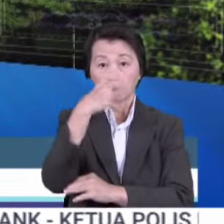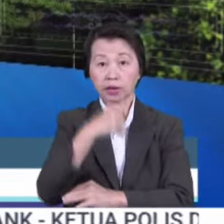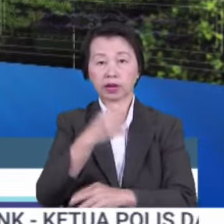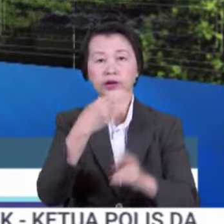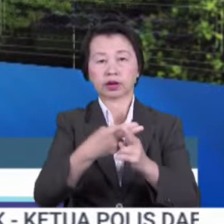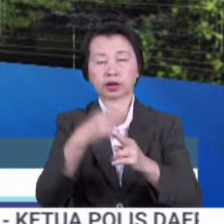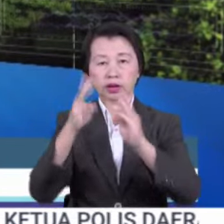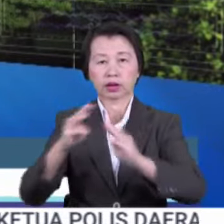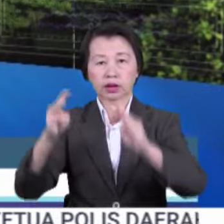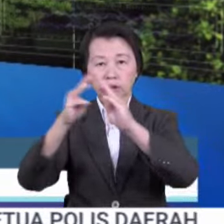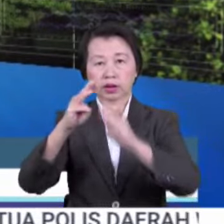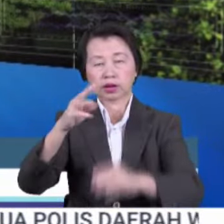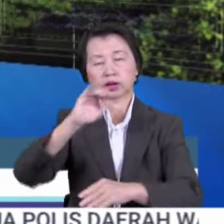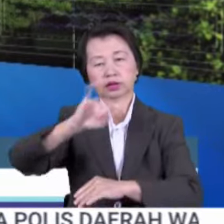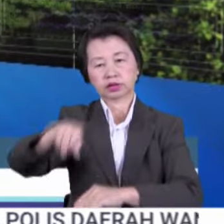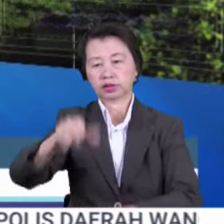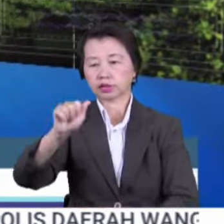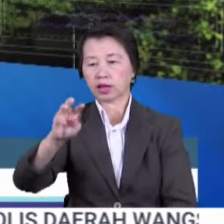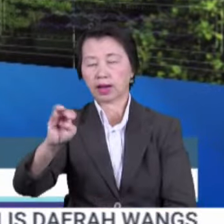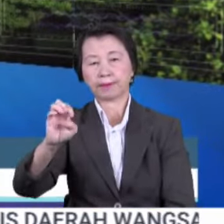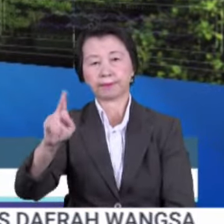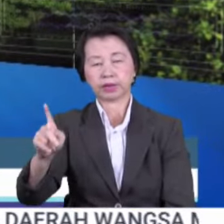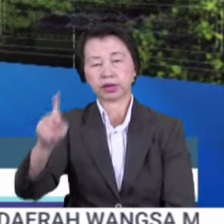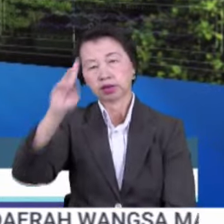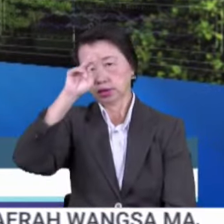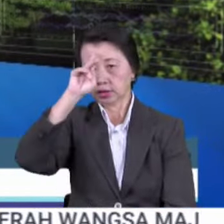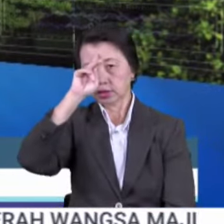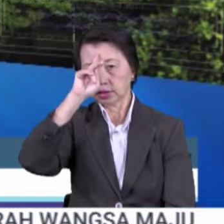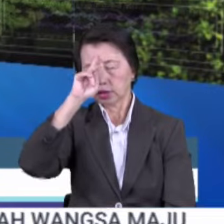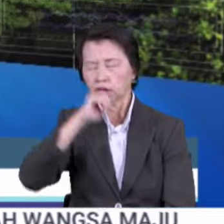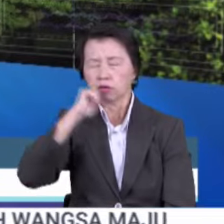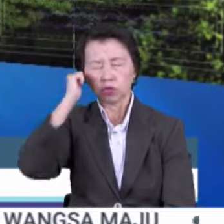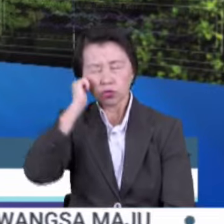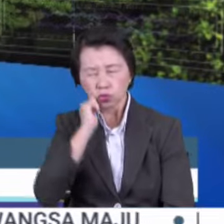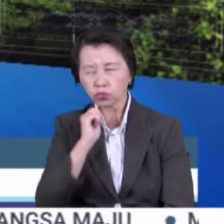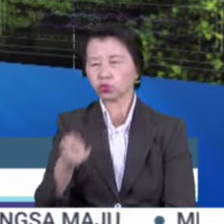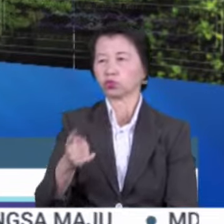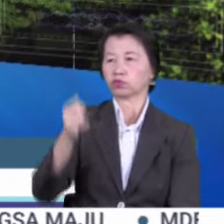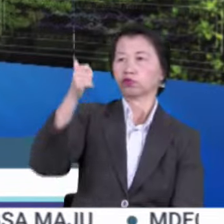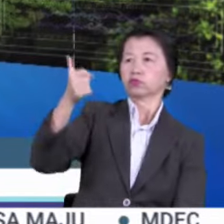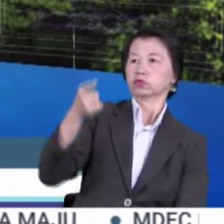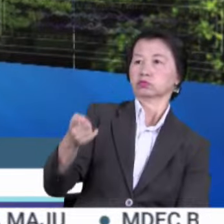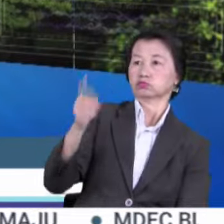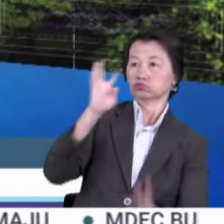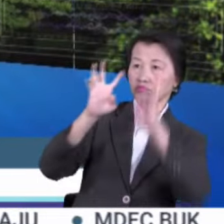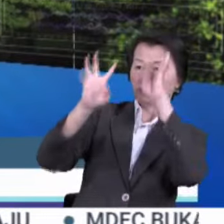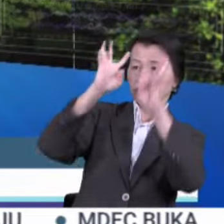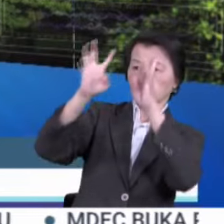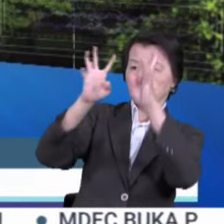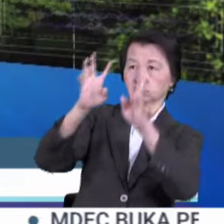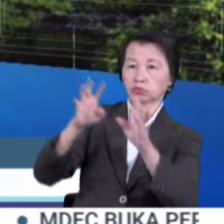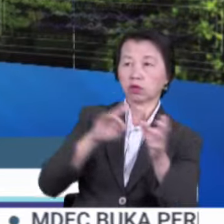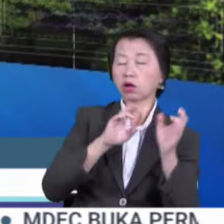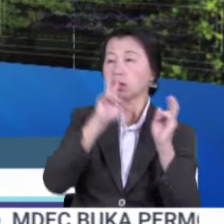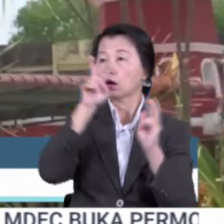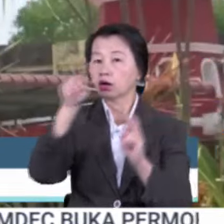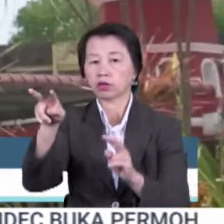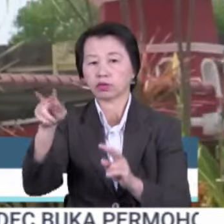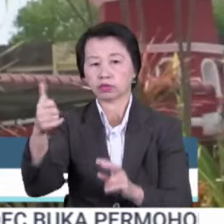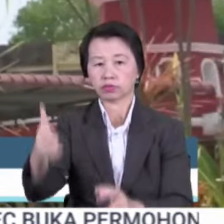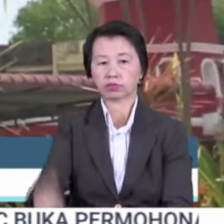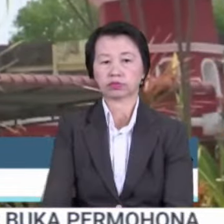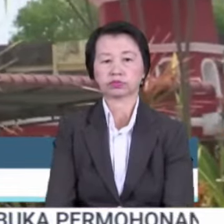Masjid Jami India selain menjadi masjid tertua di negeri ini seni rekeningnya turut jadi tarikan